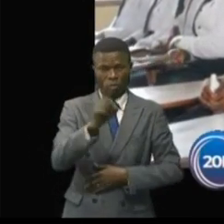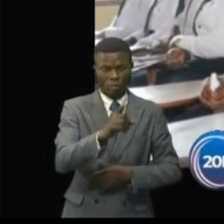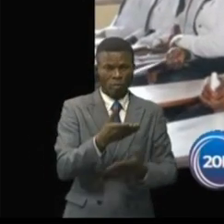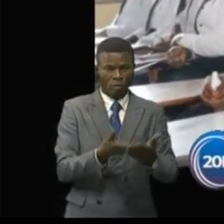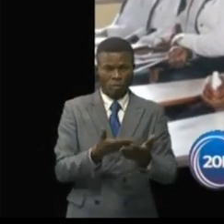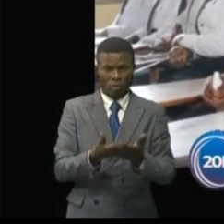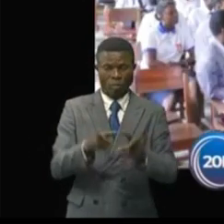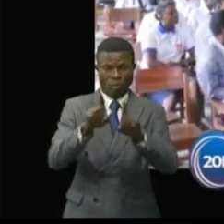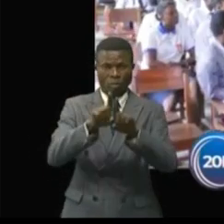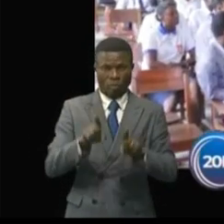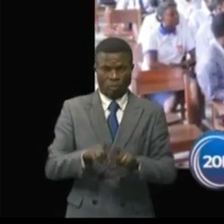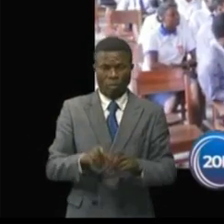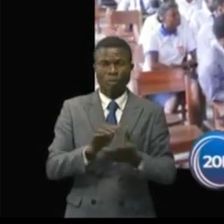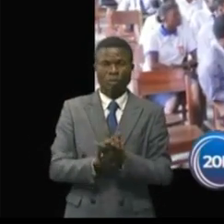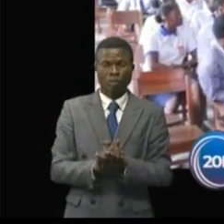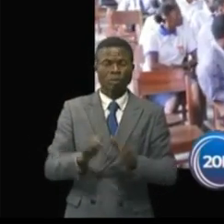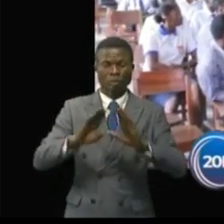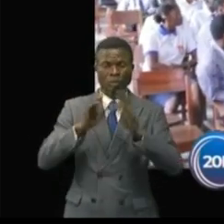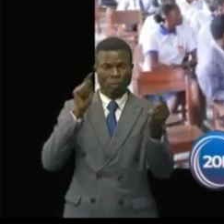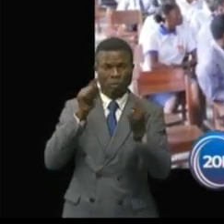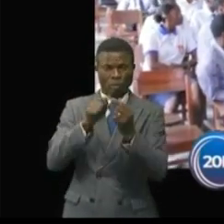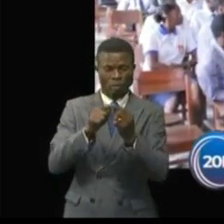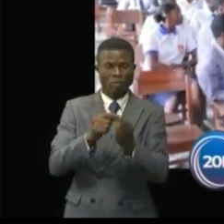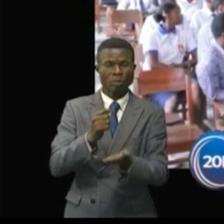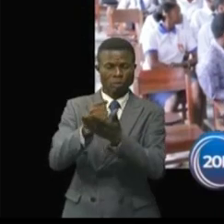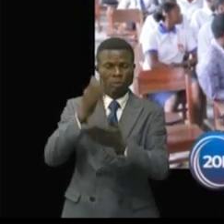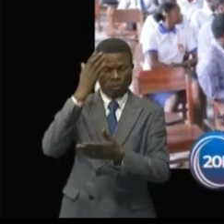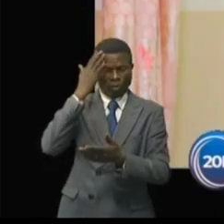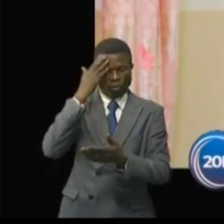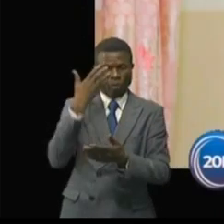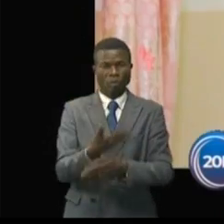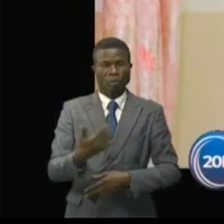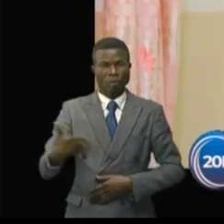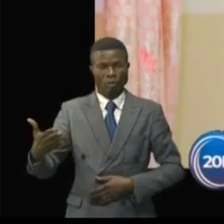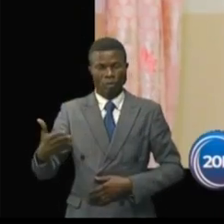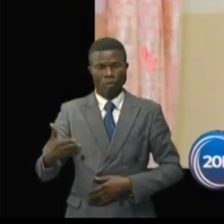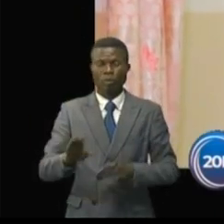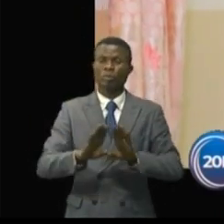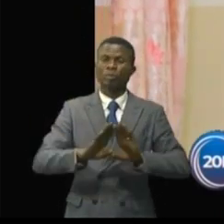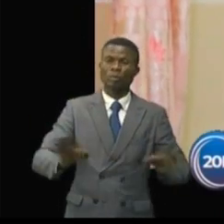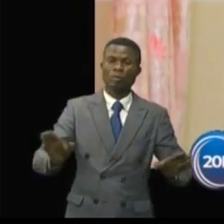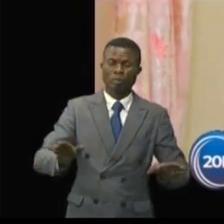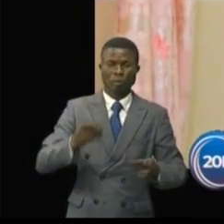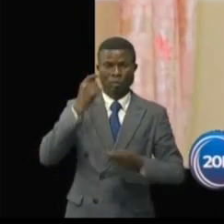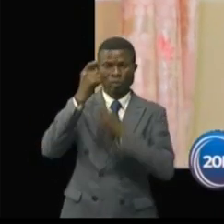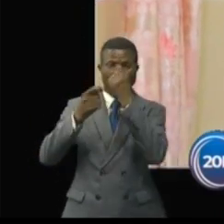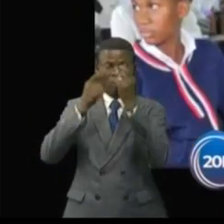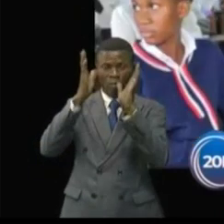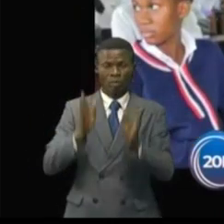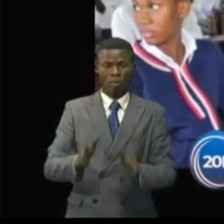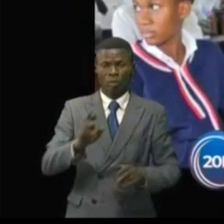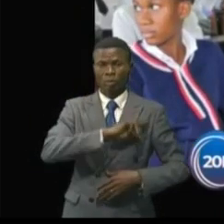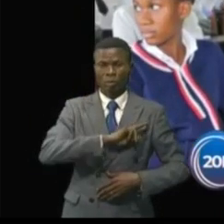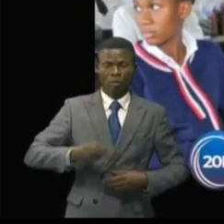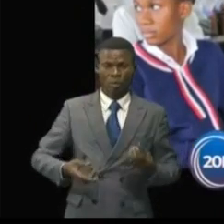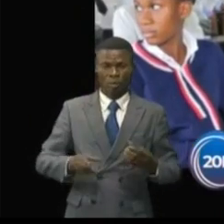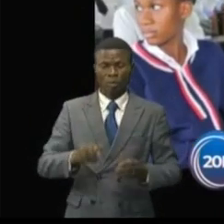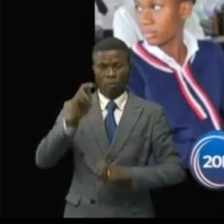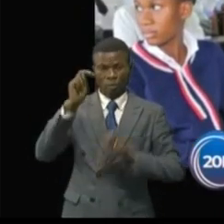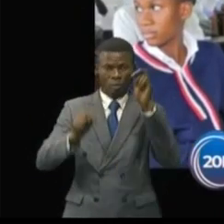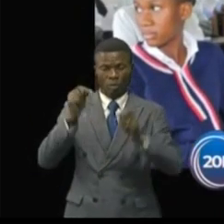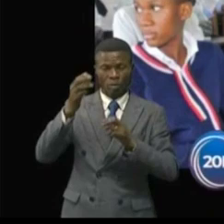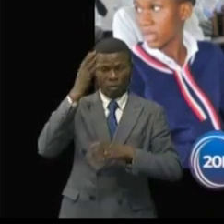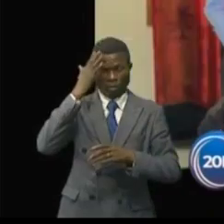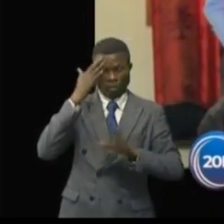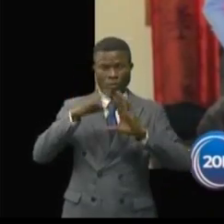formation continue. L'objectif est de faire connaître le produit et les potentialités touristiques de la RDC, tester les niveaux des